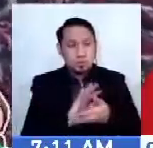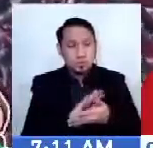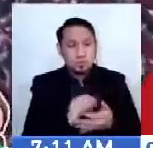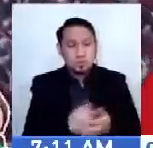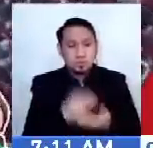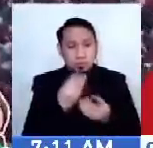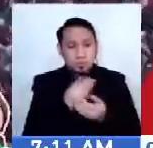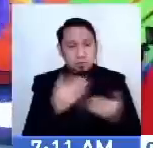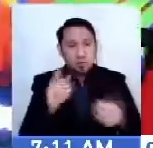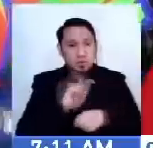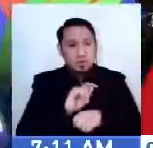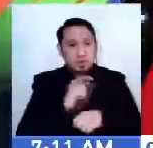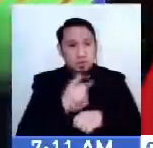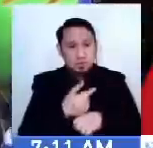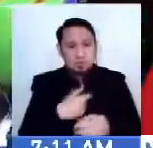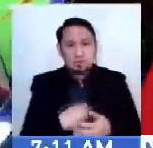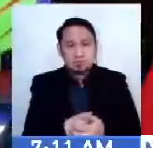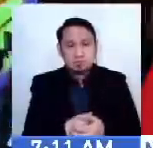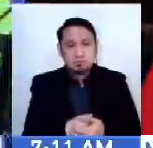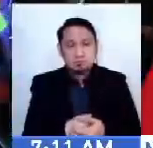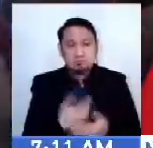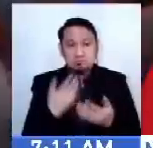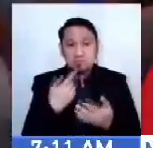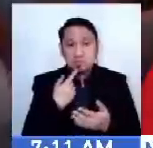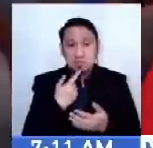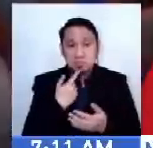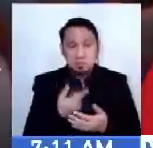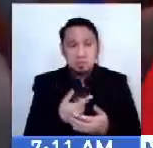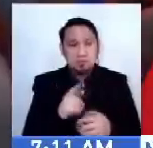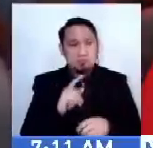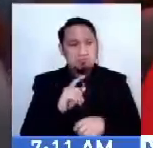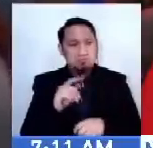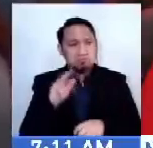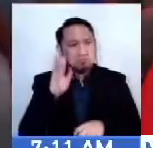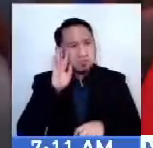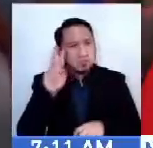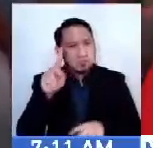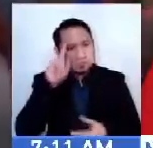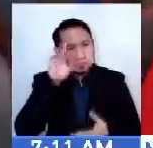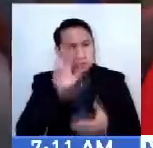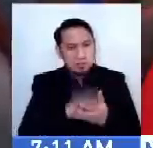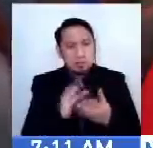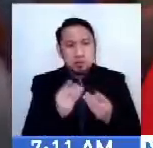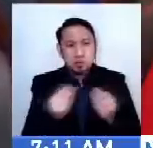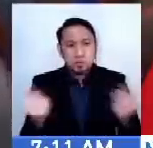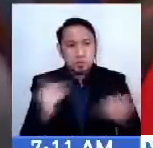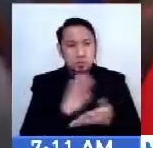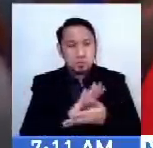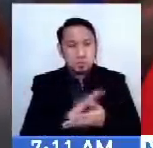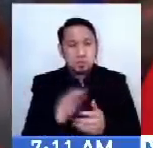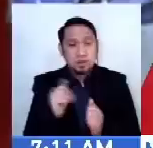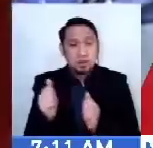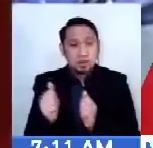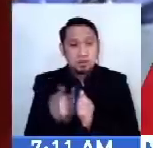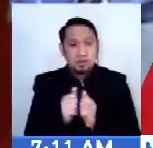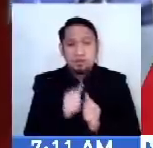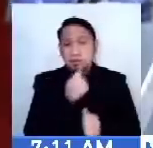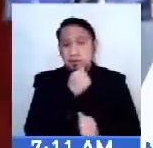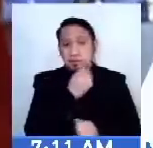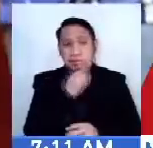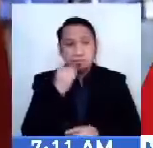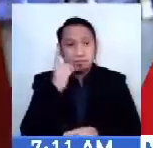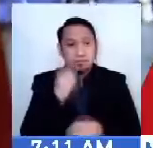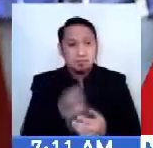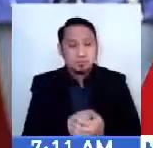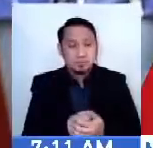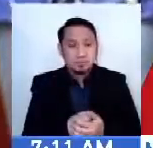Tiwala si Marcos na malalagpasan ng bansa ang pandemic. Kasama niya sa kampanya ang kanyang katandem na si Mayor Sara Duterte. Muli niya binanggit na